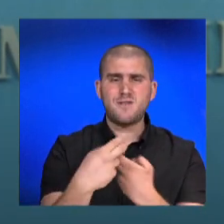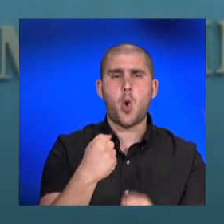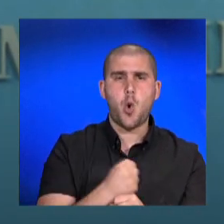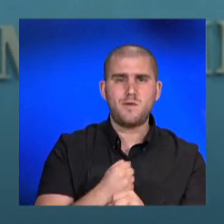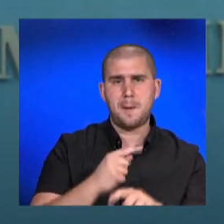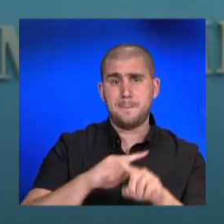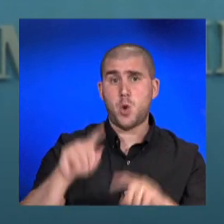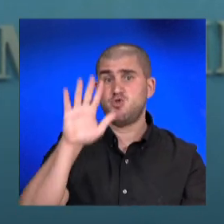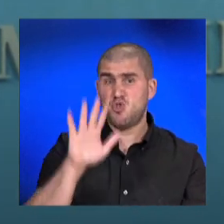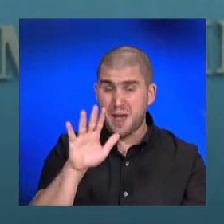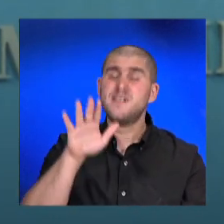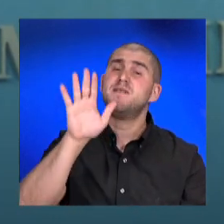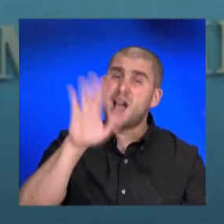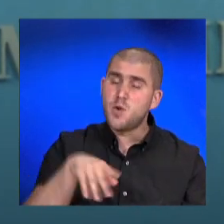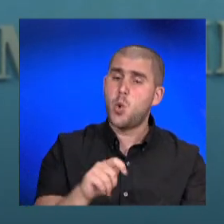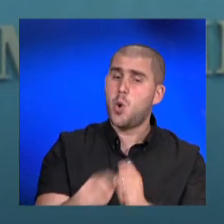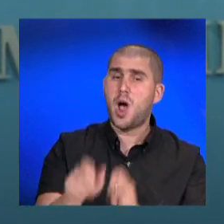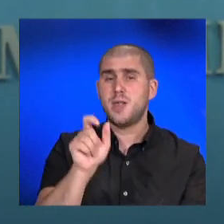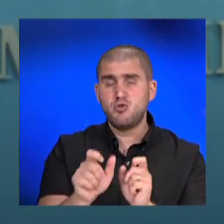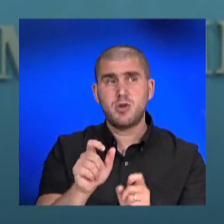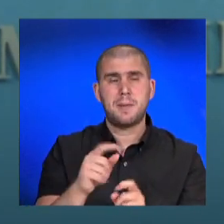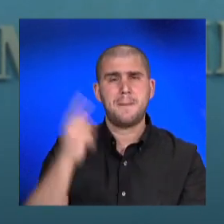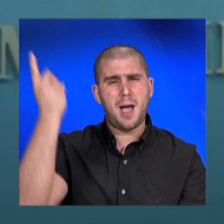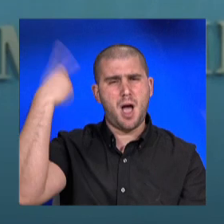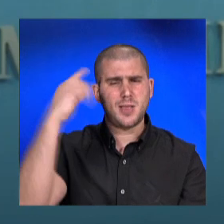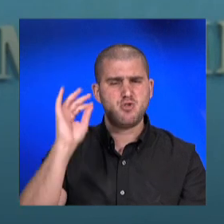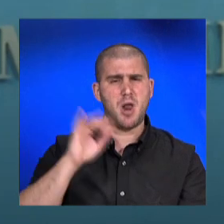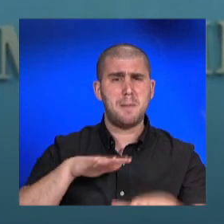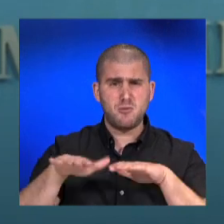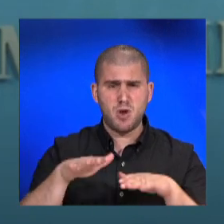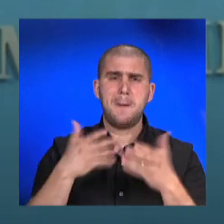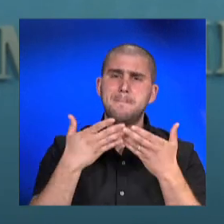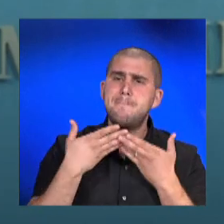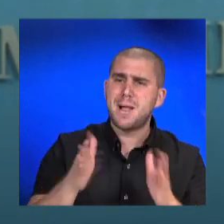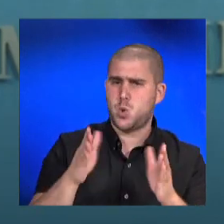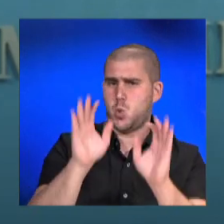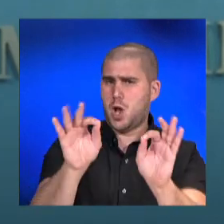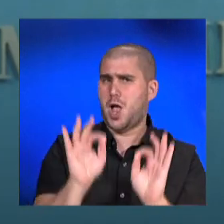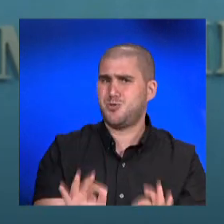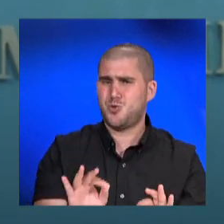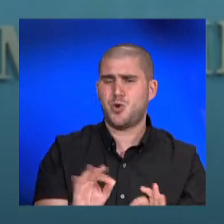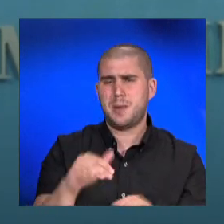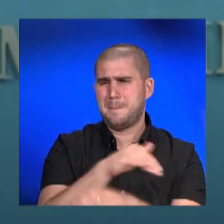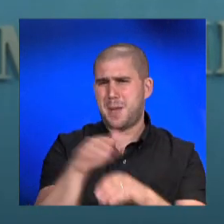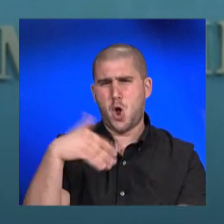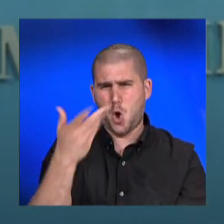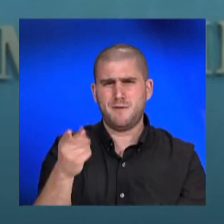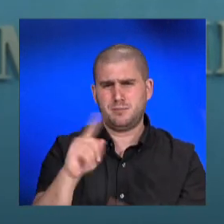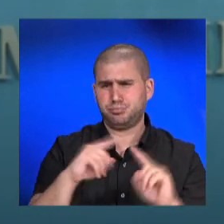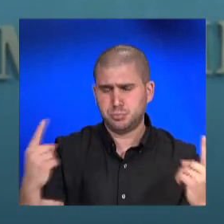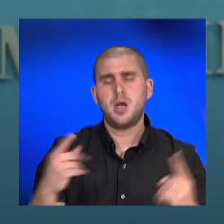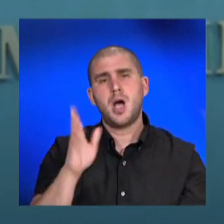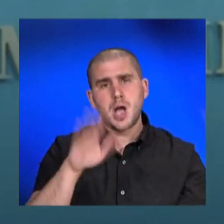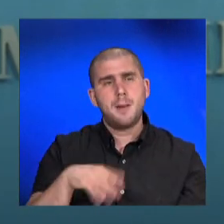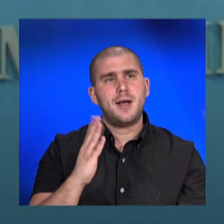ואפילו אלה שבהנחיית הממשלה פתחו את החנויות, חנויות הרחוב ודברים אחרים, כבר